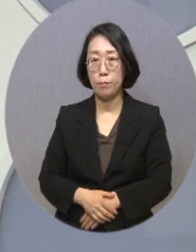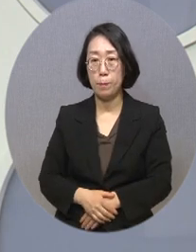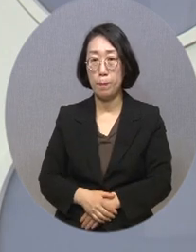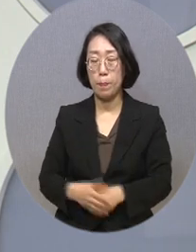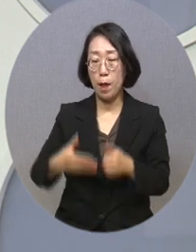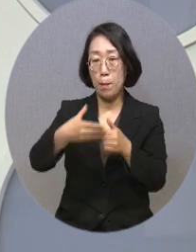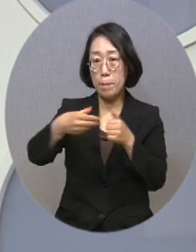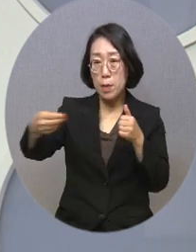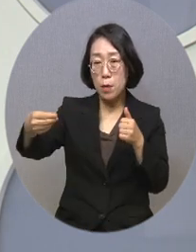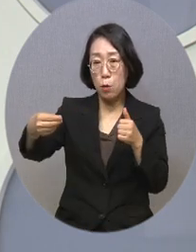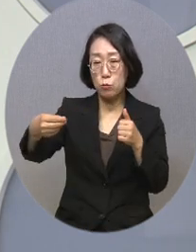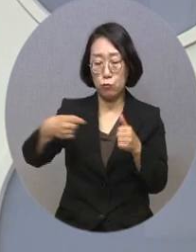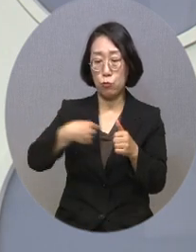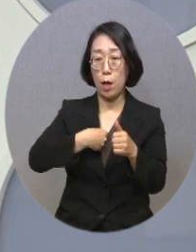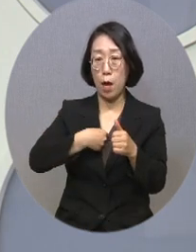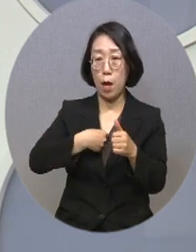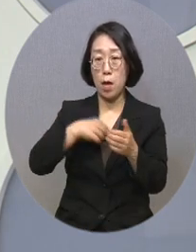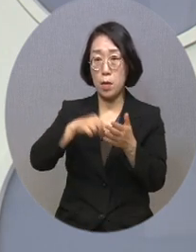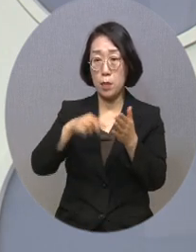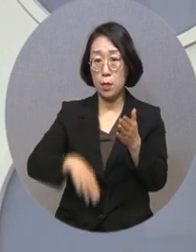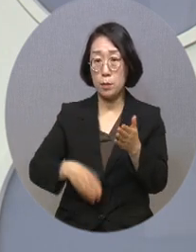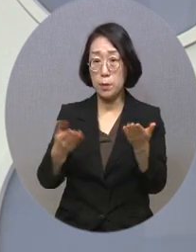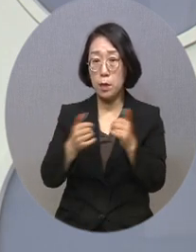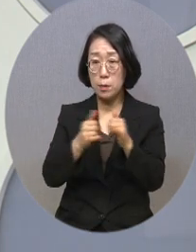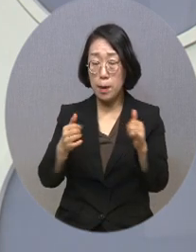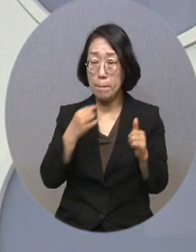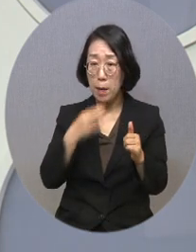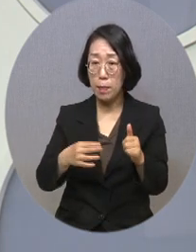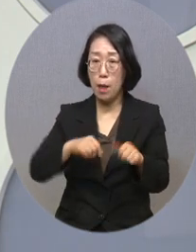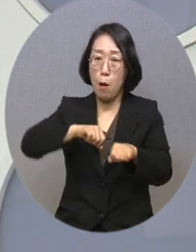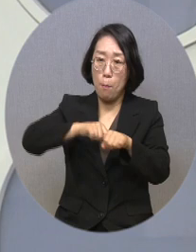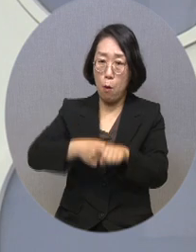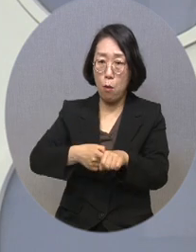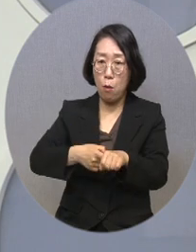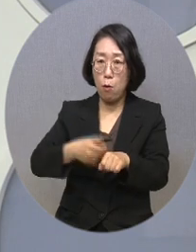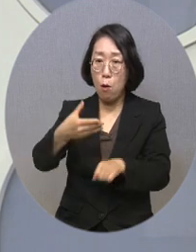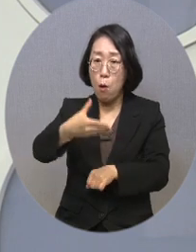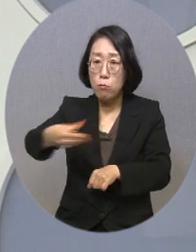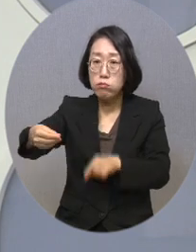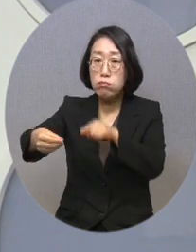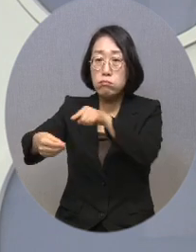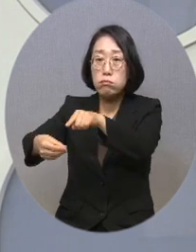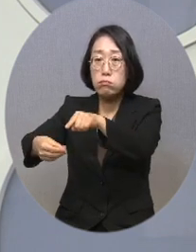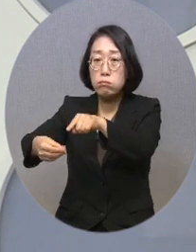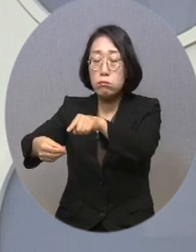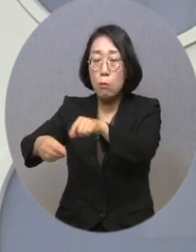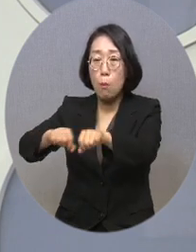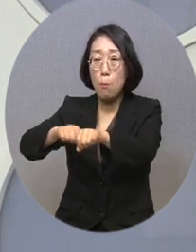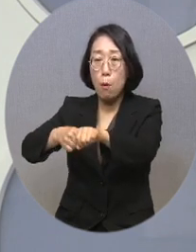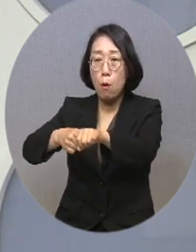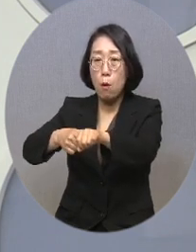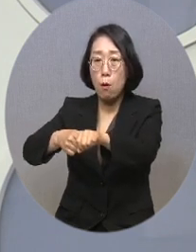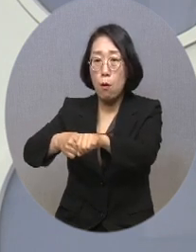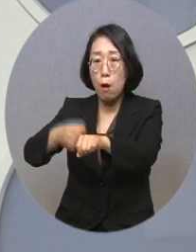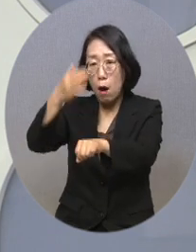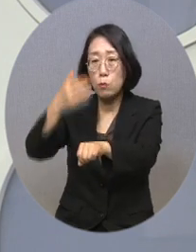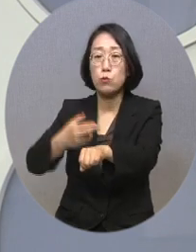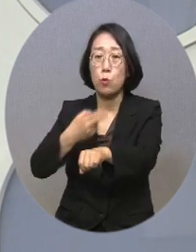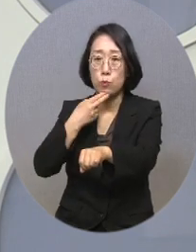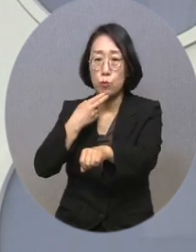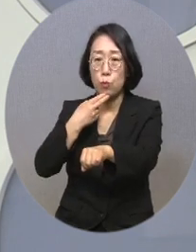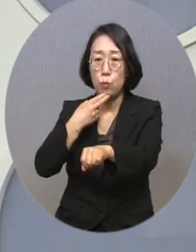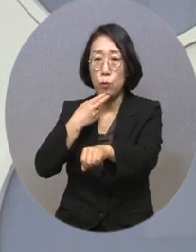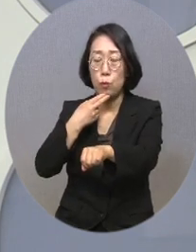세무사만 처벌하도록 돼 있었고 명의를 받은 그 불법으로 받은 자는 처벌할 수 없었고